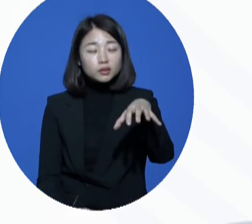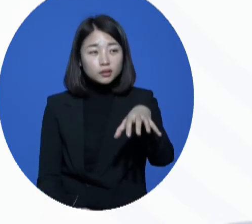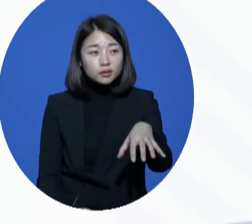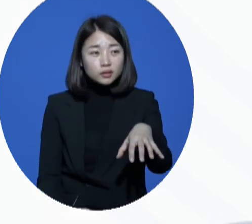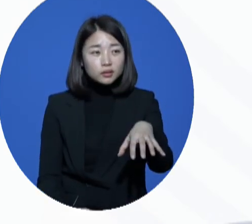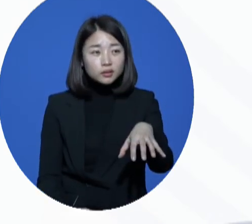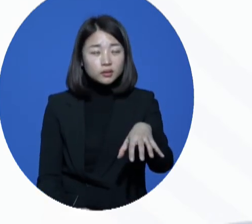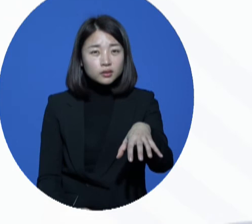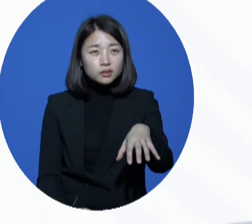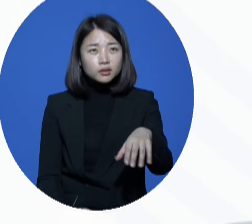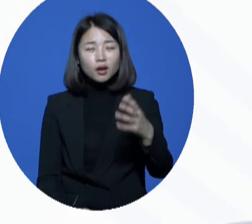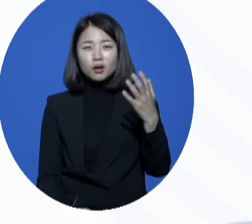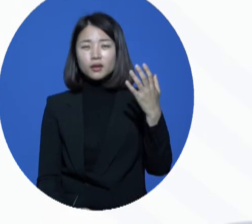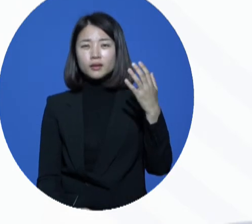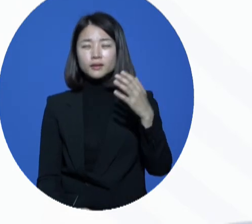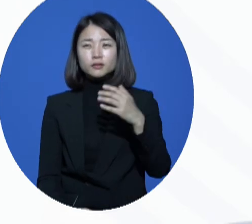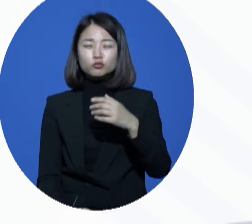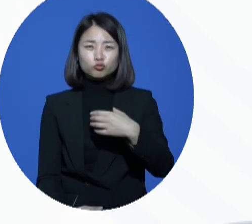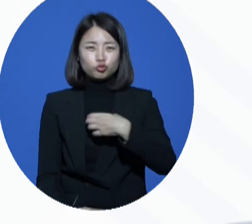위험한 사나이라고